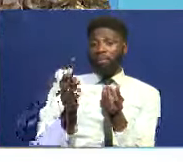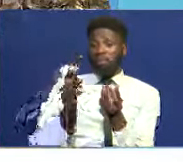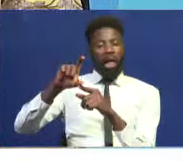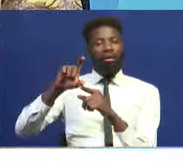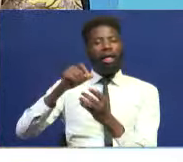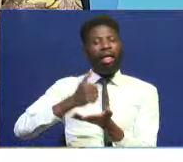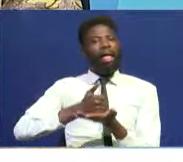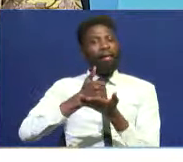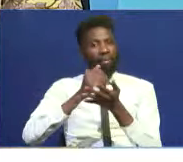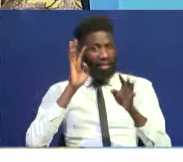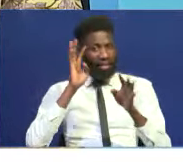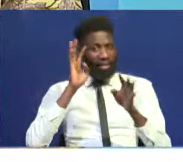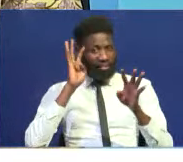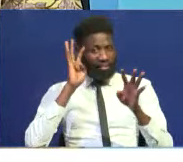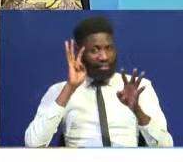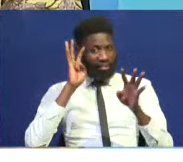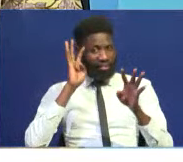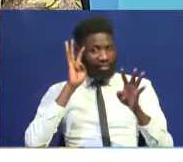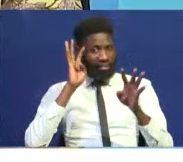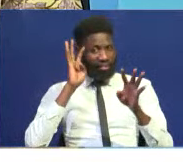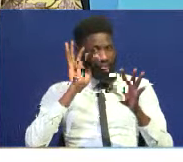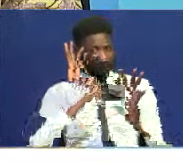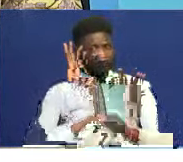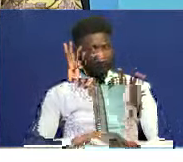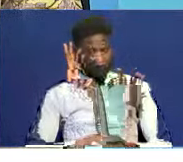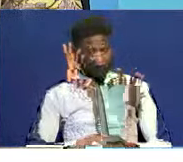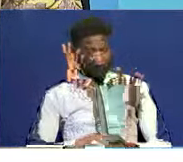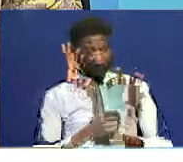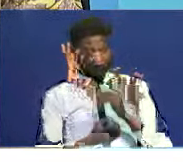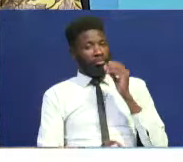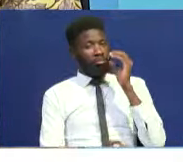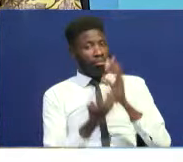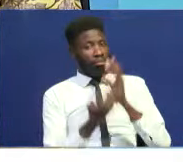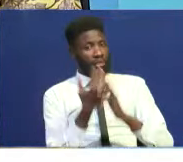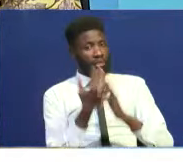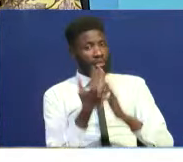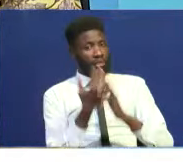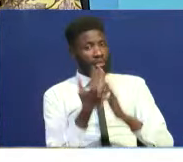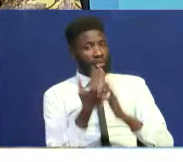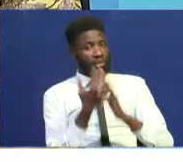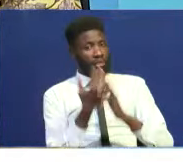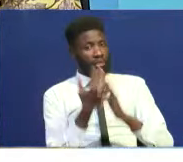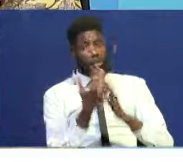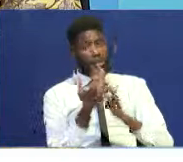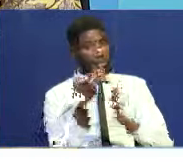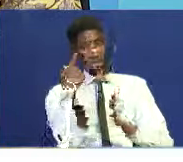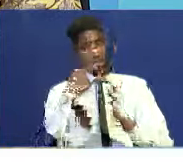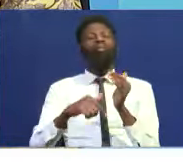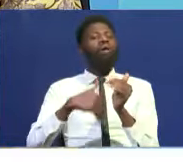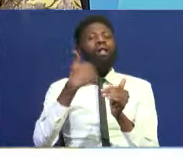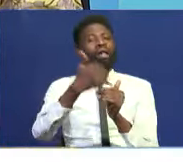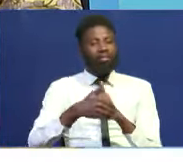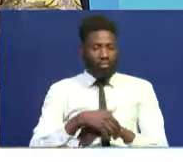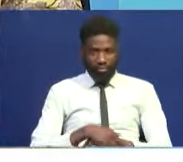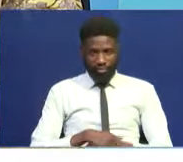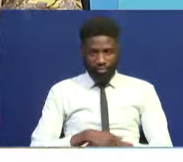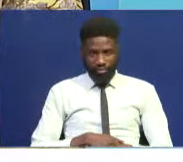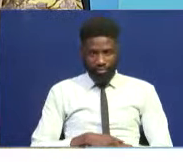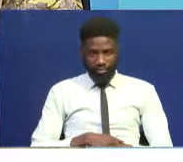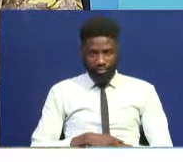tasnia, akitangaza kuzindua next waziri wa tumi na ubunifu